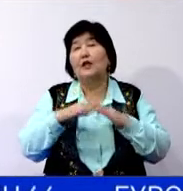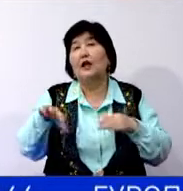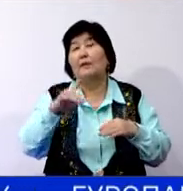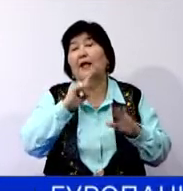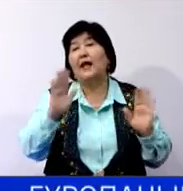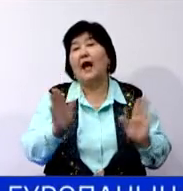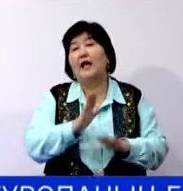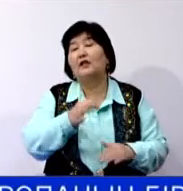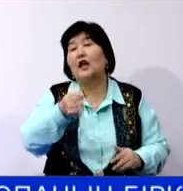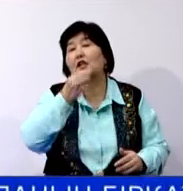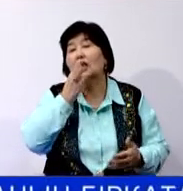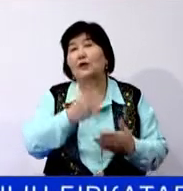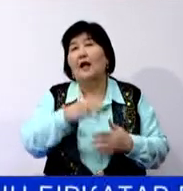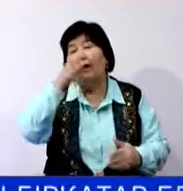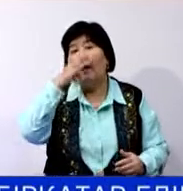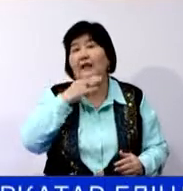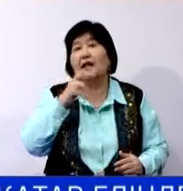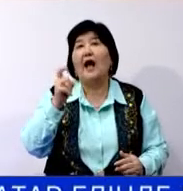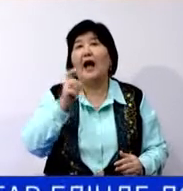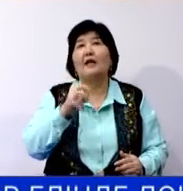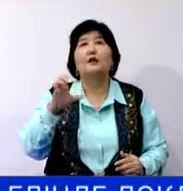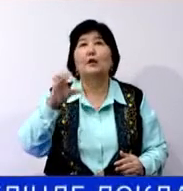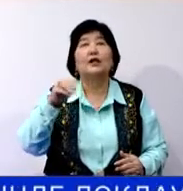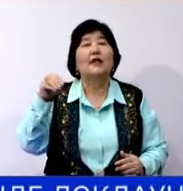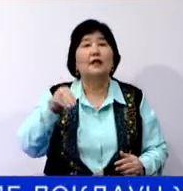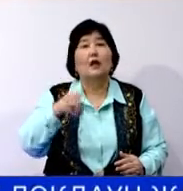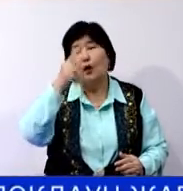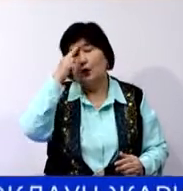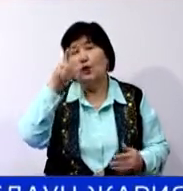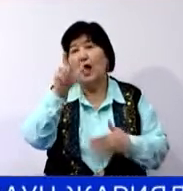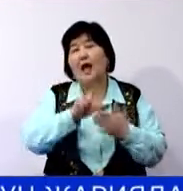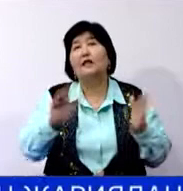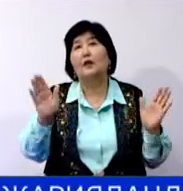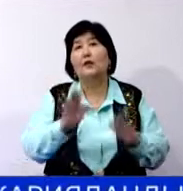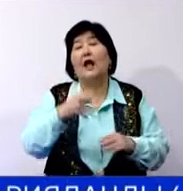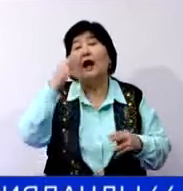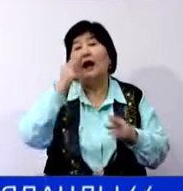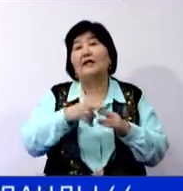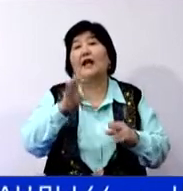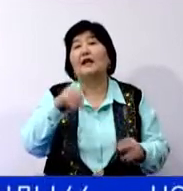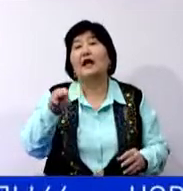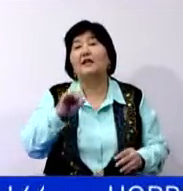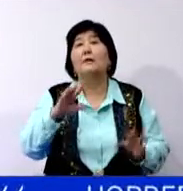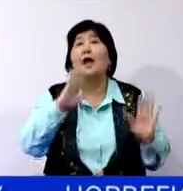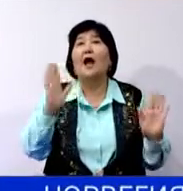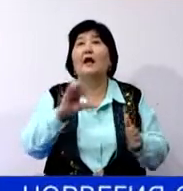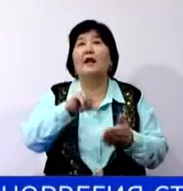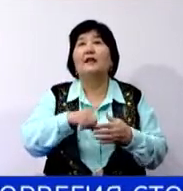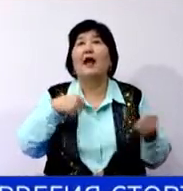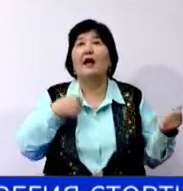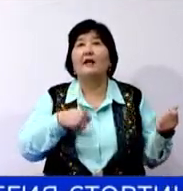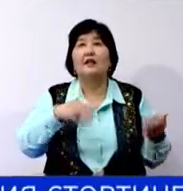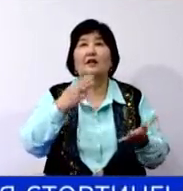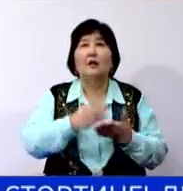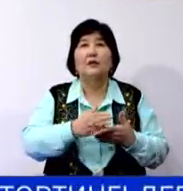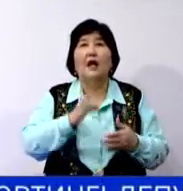ән айтқанды жақсы көреді. Әкесі Халима Сор Даттатрея үнді әндерін орындайды. Алағасы Раджиб ән айтумен қатар гитарада